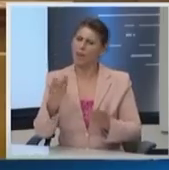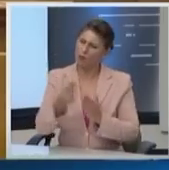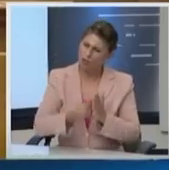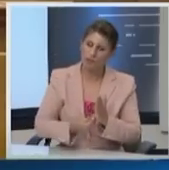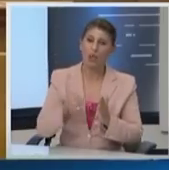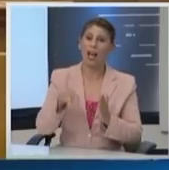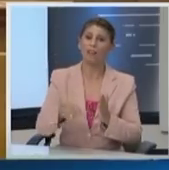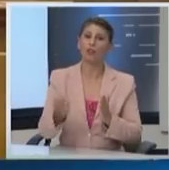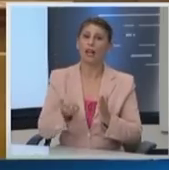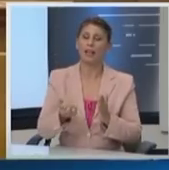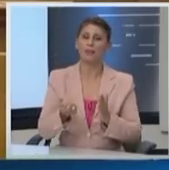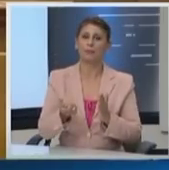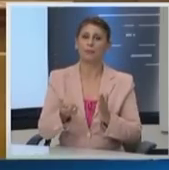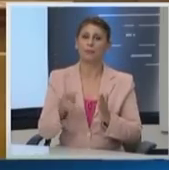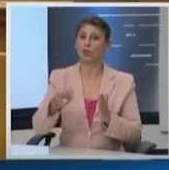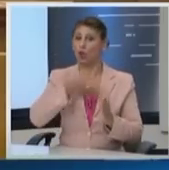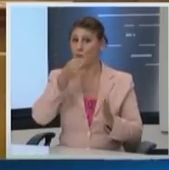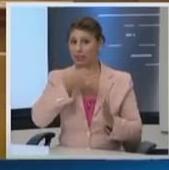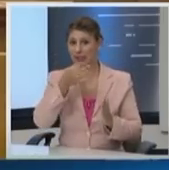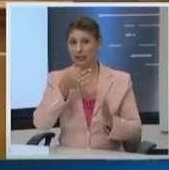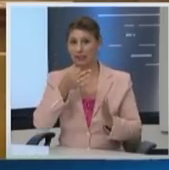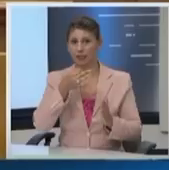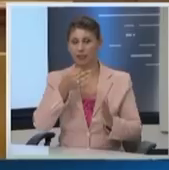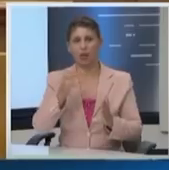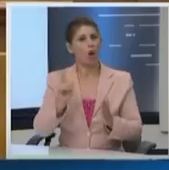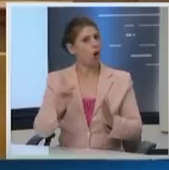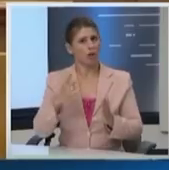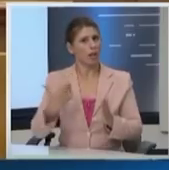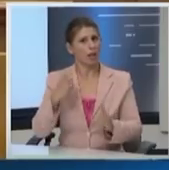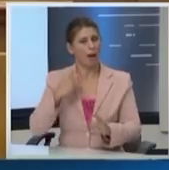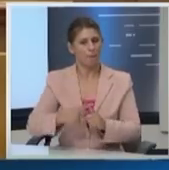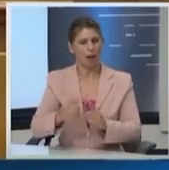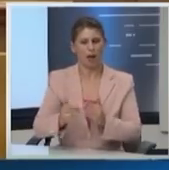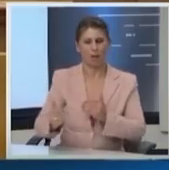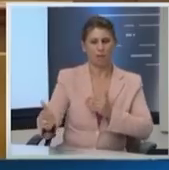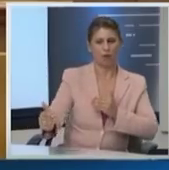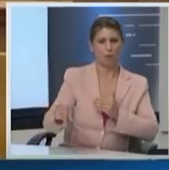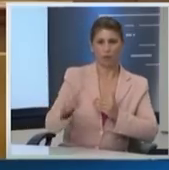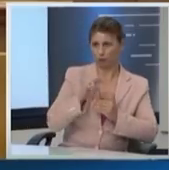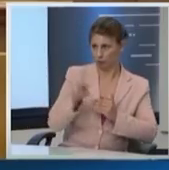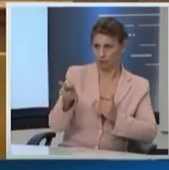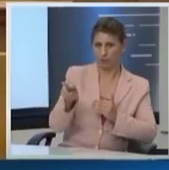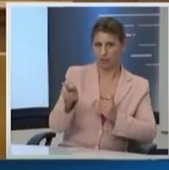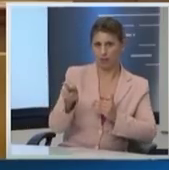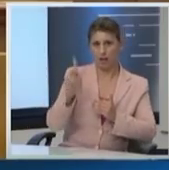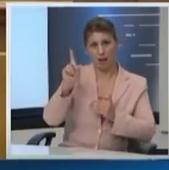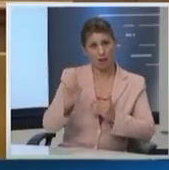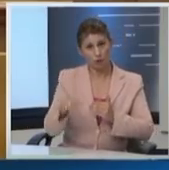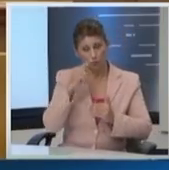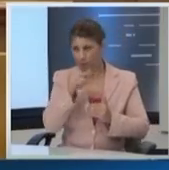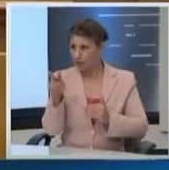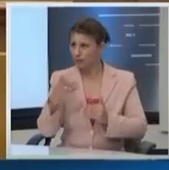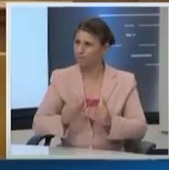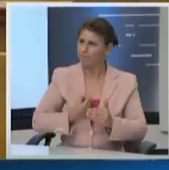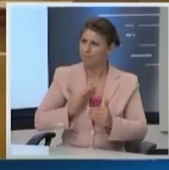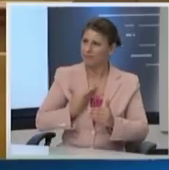αυτό κάνει τον ομιλητή όχι να έχει απλά απόσταση από αυτόν που τον παρακολουθεί, αλλά αυτό που τον παρακολουθεί